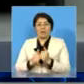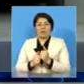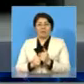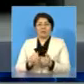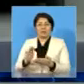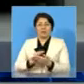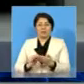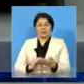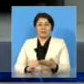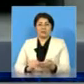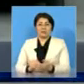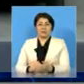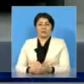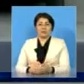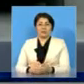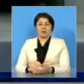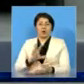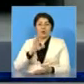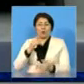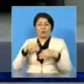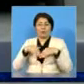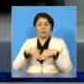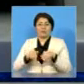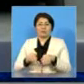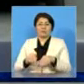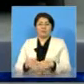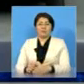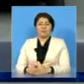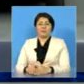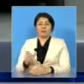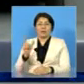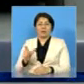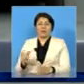арыздарын уақытында шешіп халықпен бірге